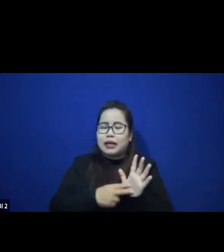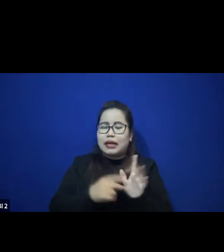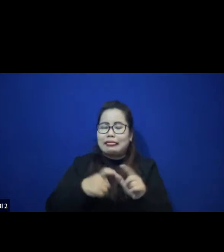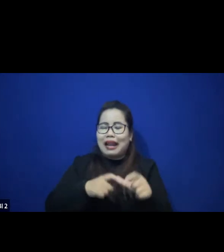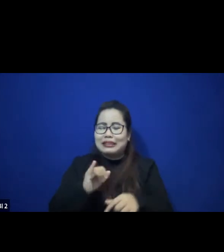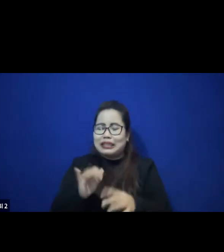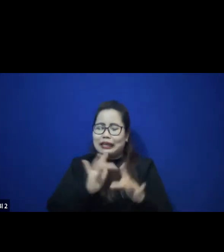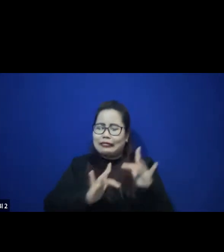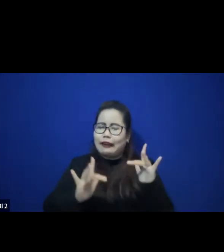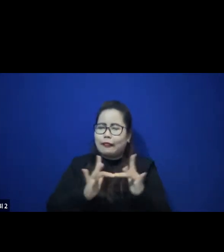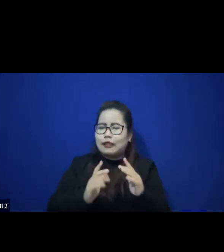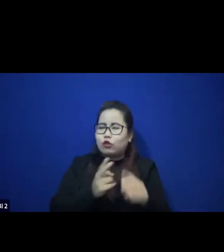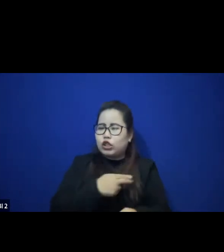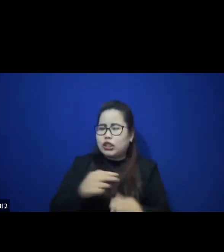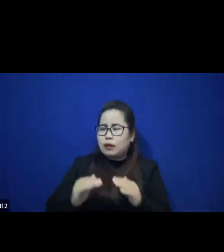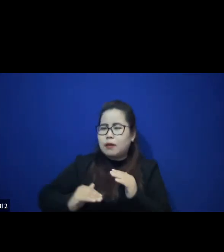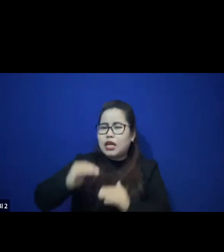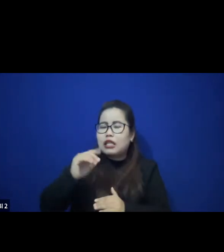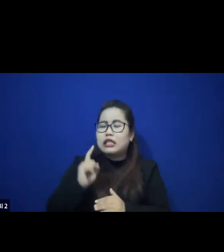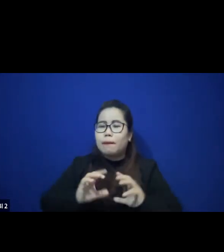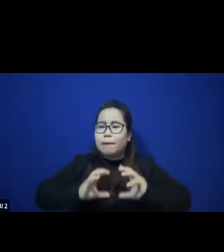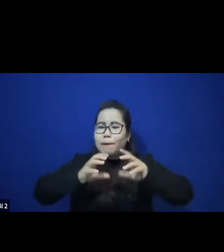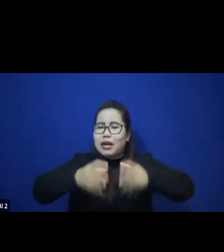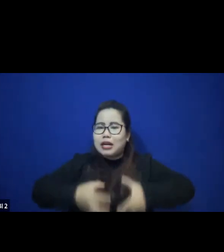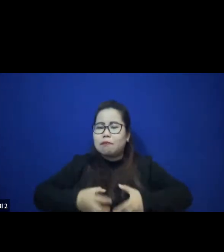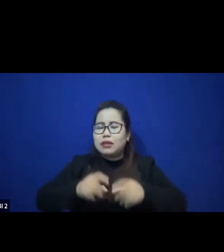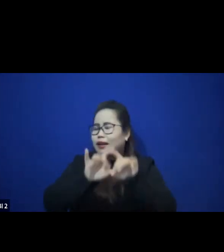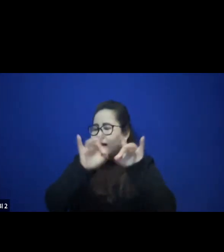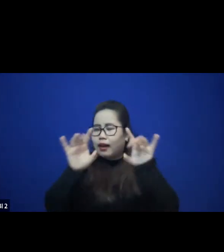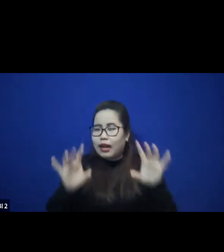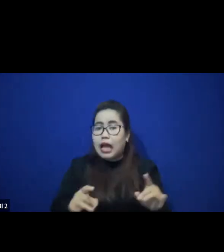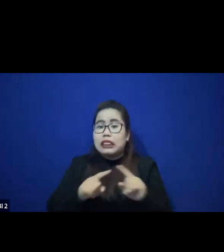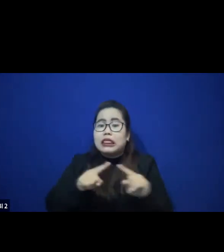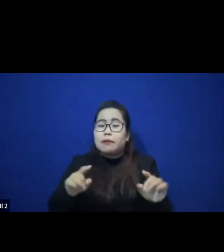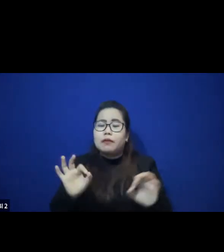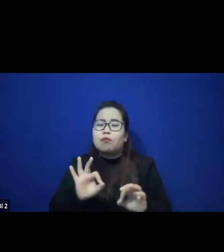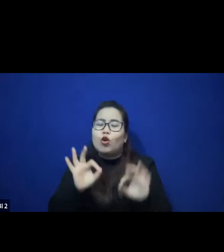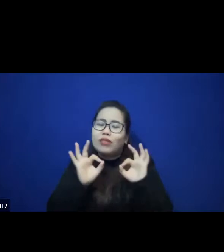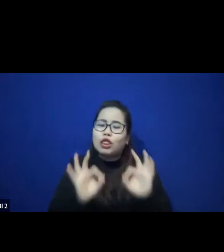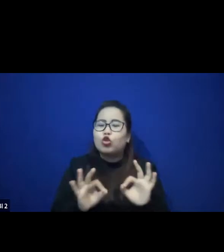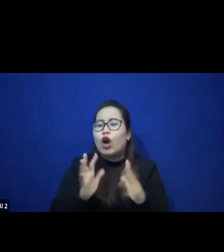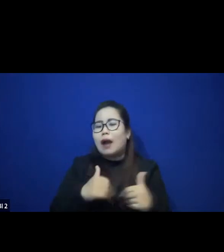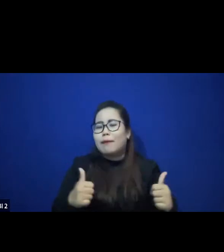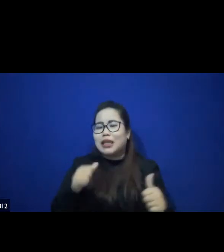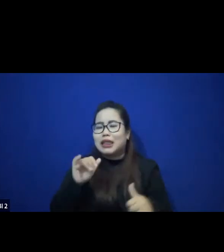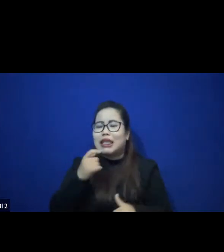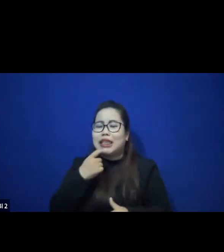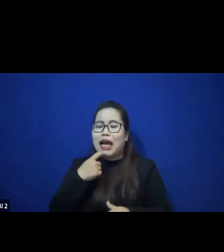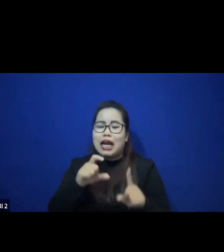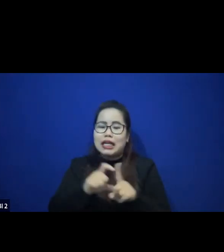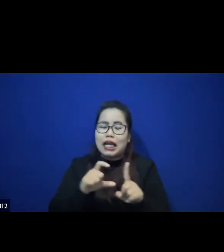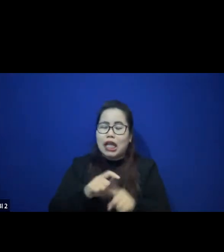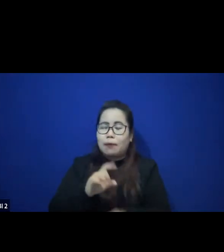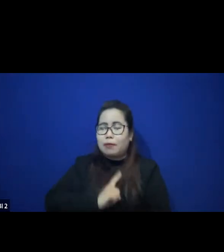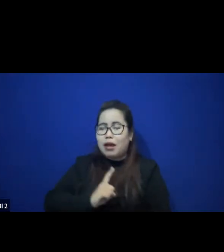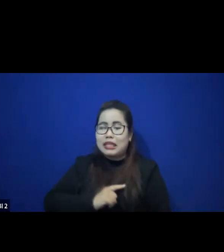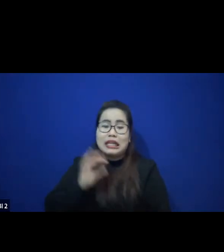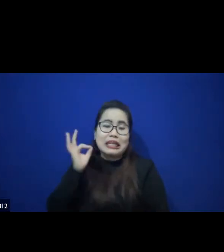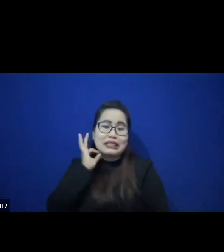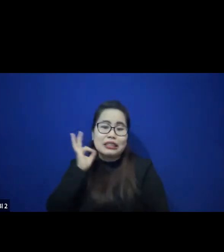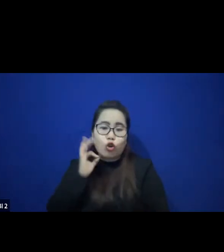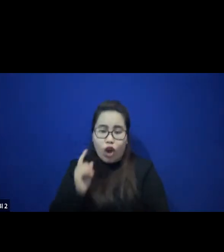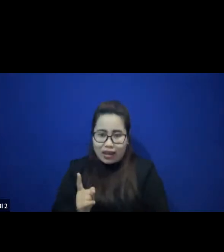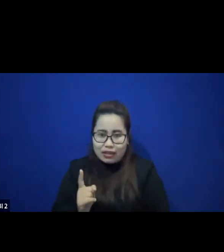meningkat dengan adanya pendingin dan lain-lain tapi juga belum tentu aman ya terkait dengan data pribadi anda resiko disitu